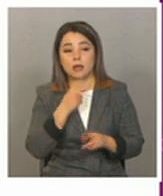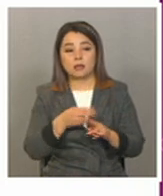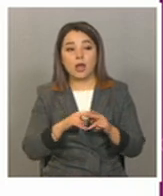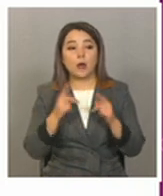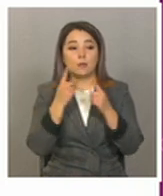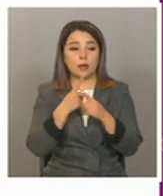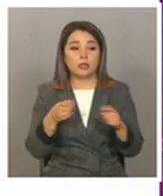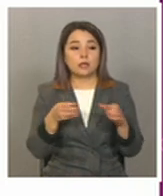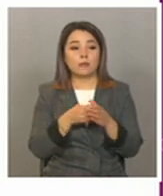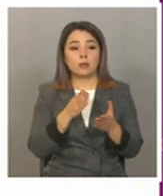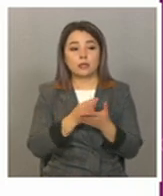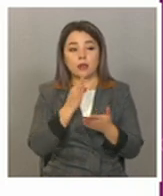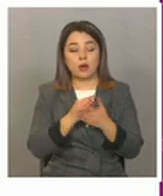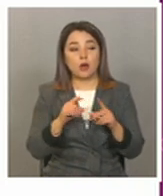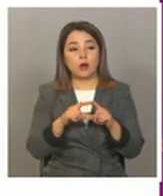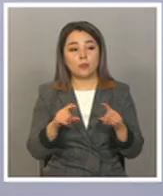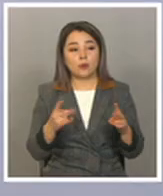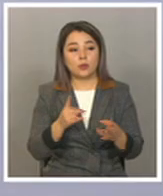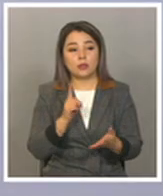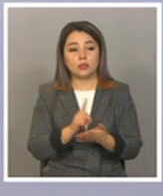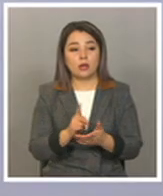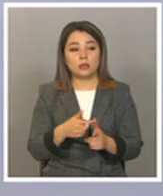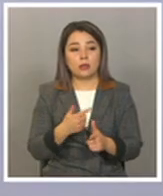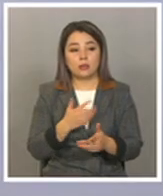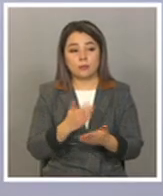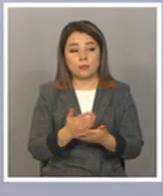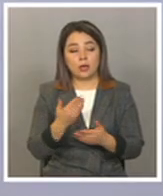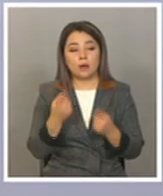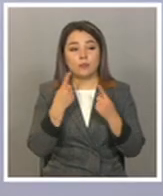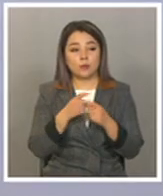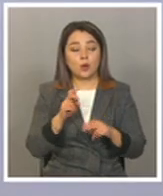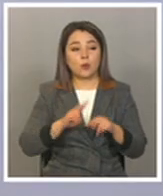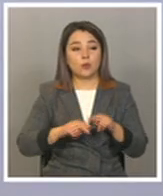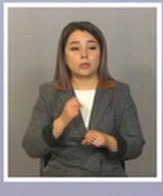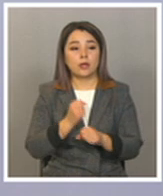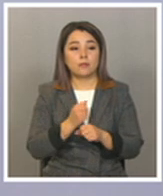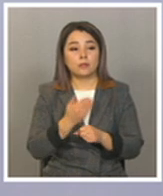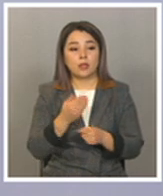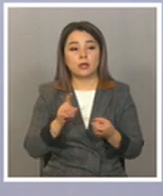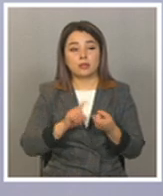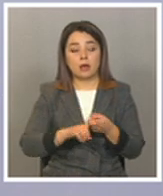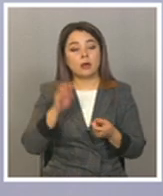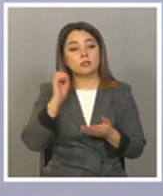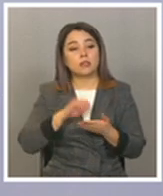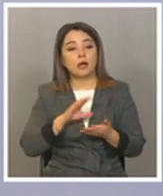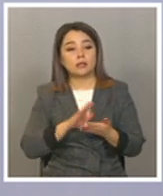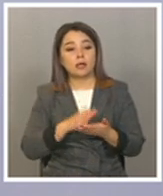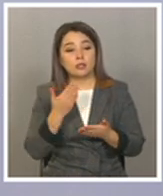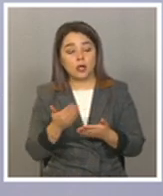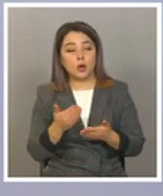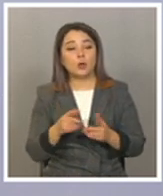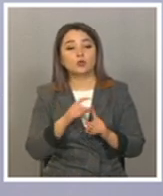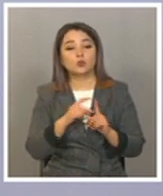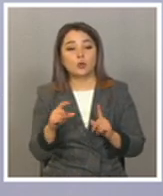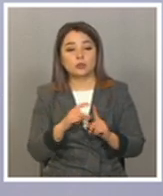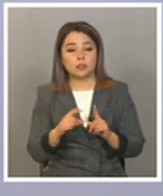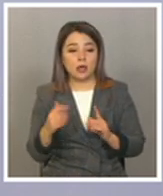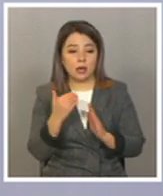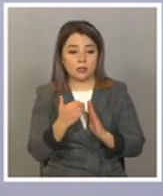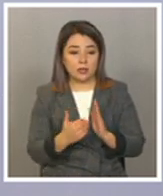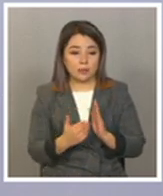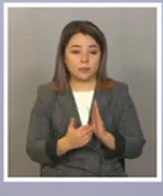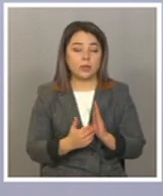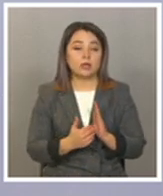мәліметтер типі объекті болып табылады. Мәліметтер құрылымына қарай сандар, жолдар,